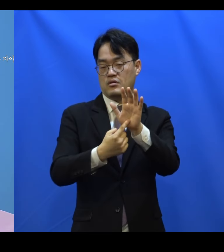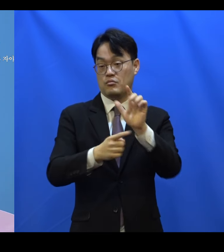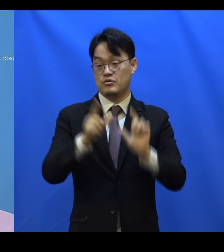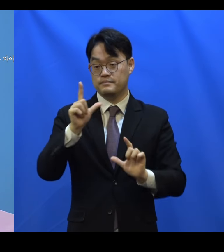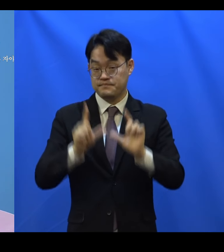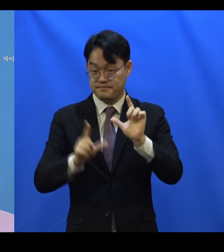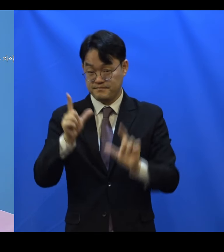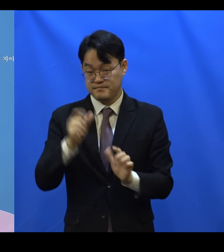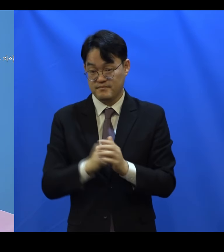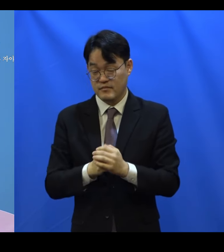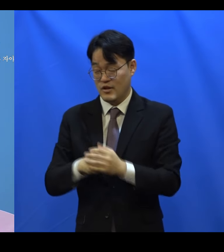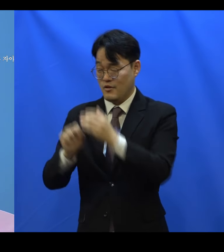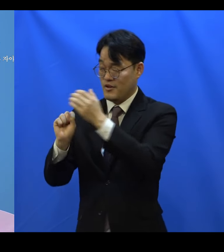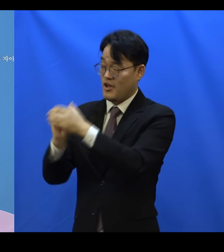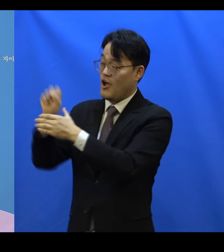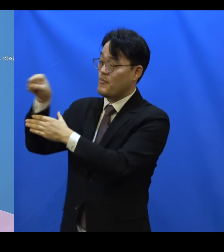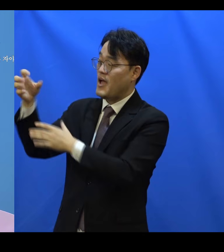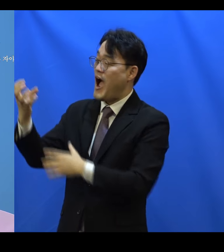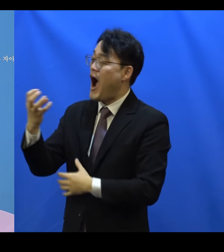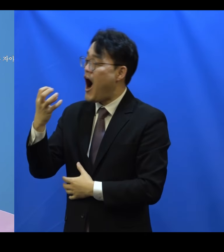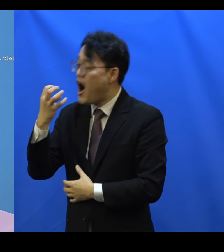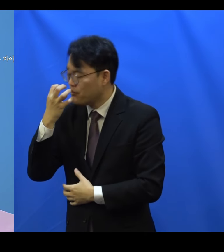그리고 그 열매로 인한 달콤함.